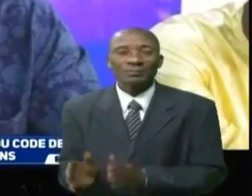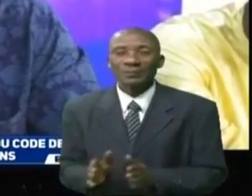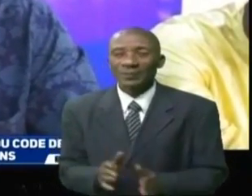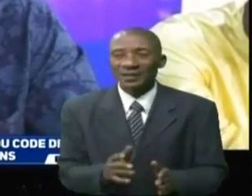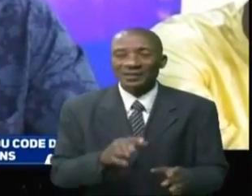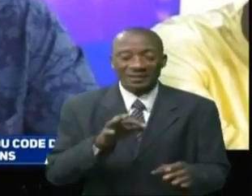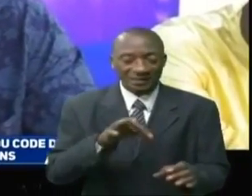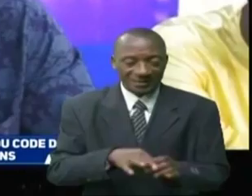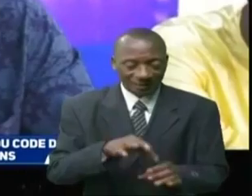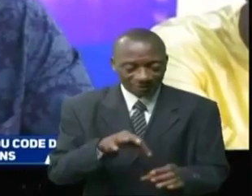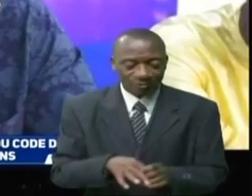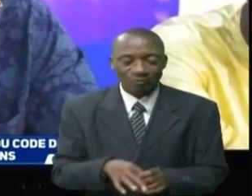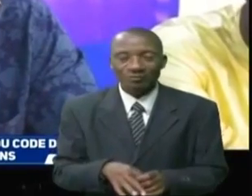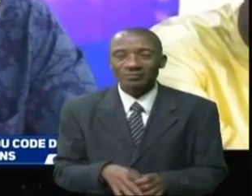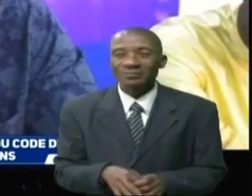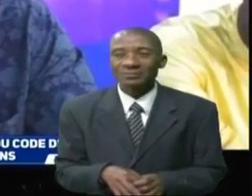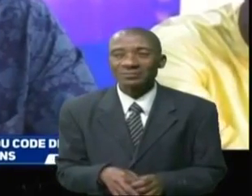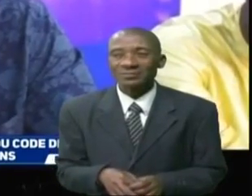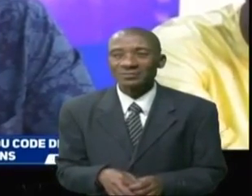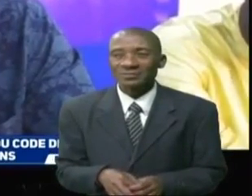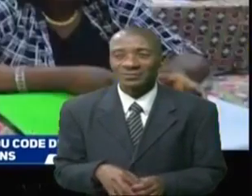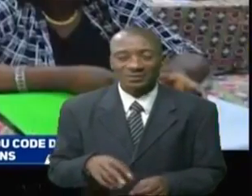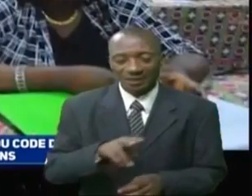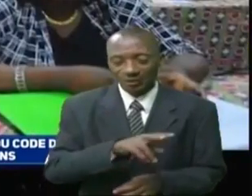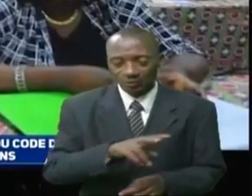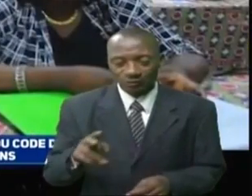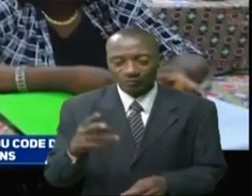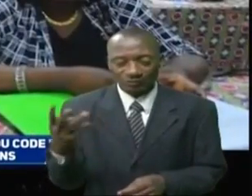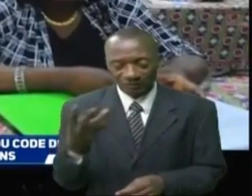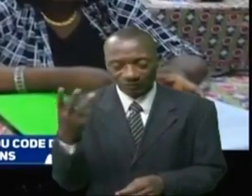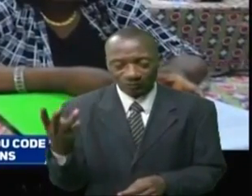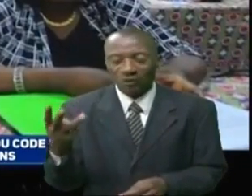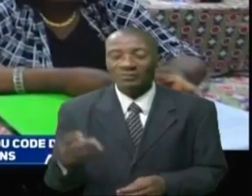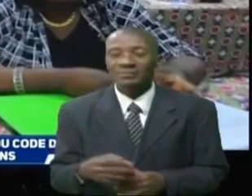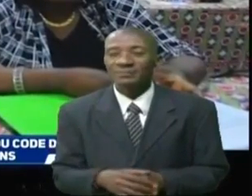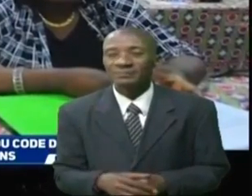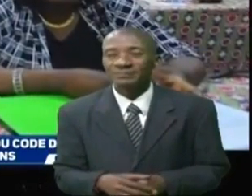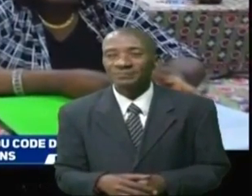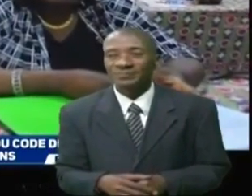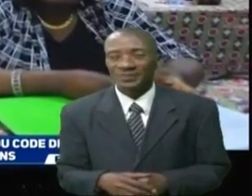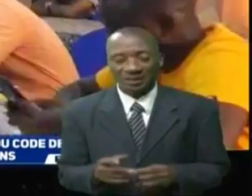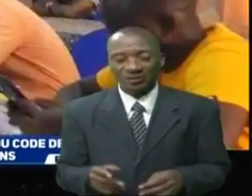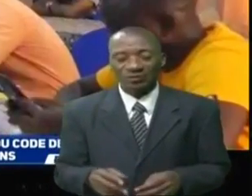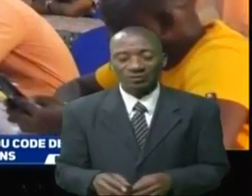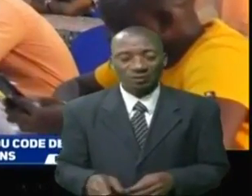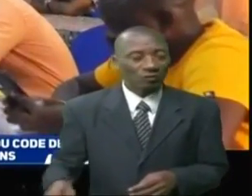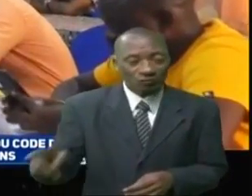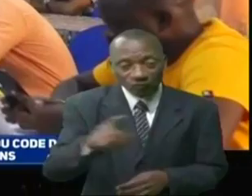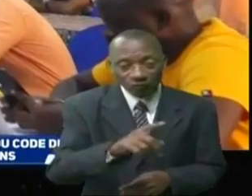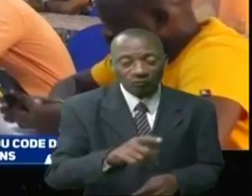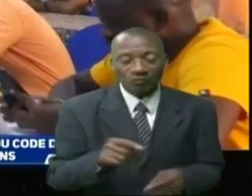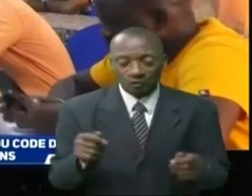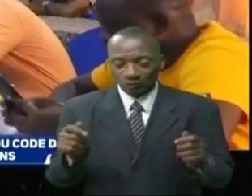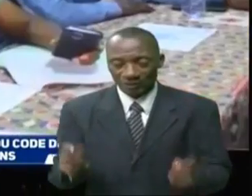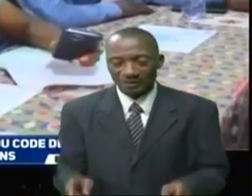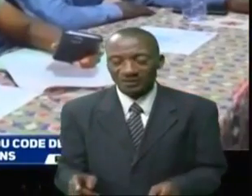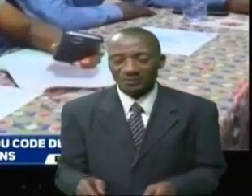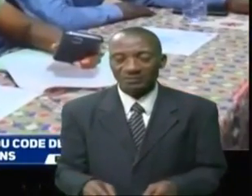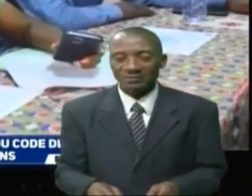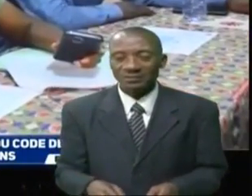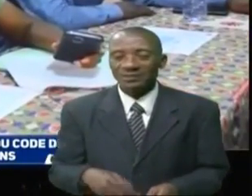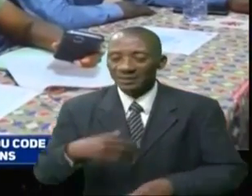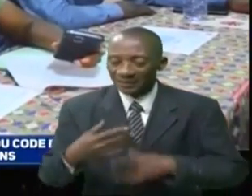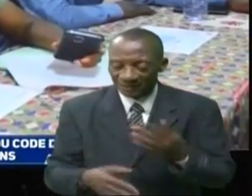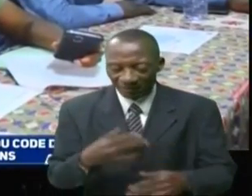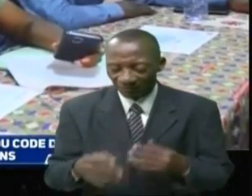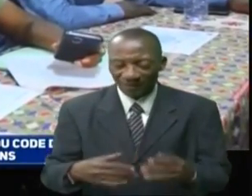votre participation à ce travail, car le rôle de journaliste n'est plus à